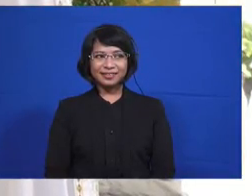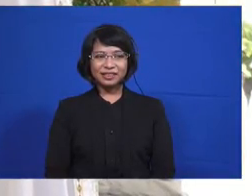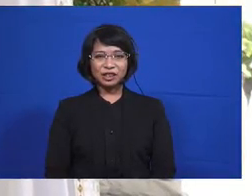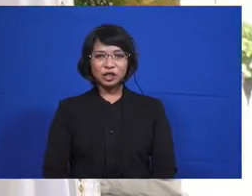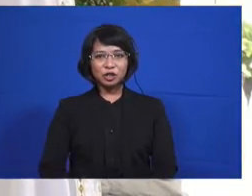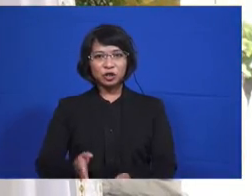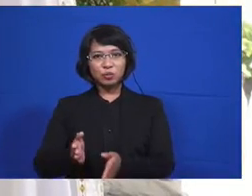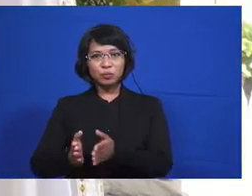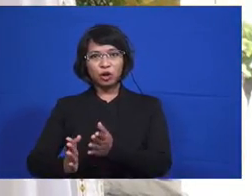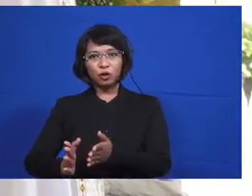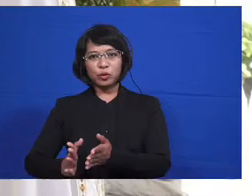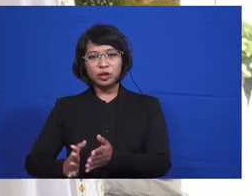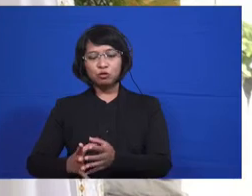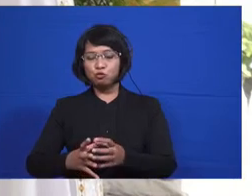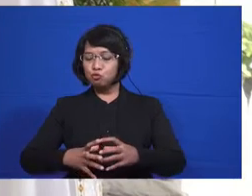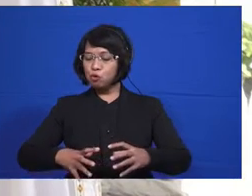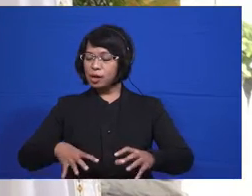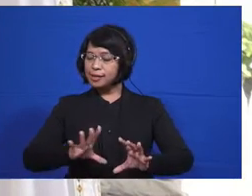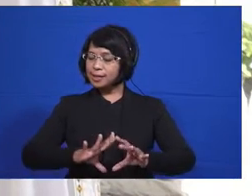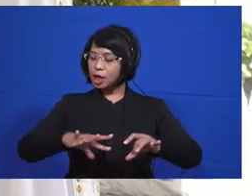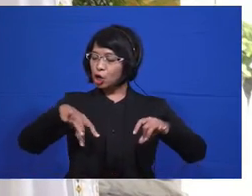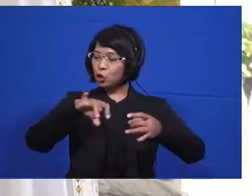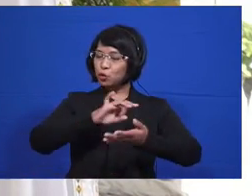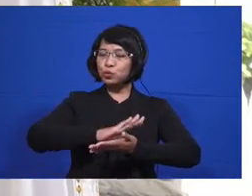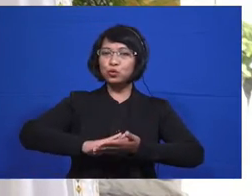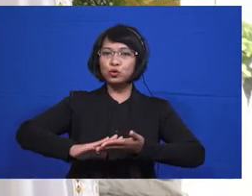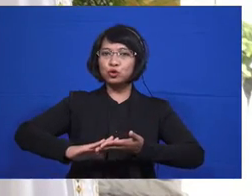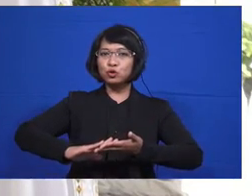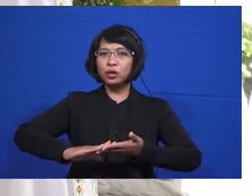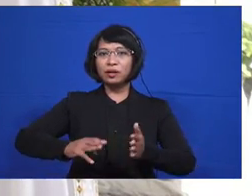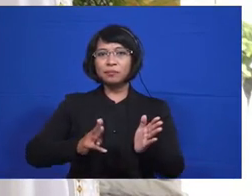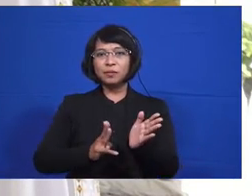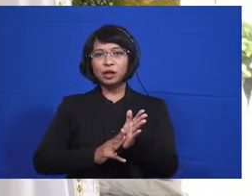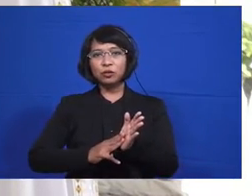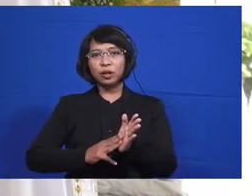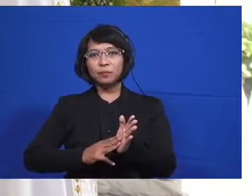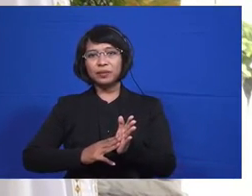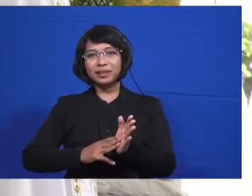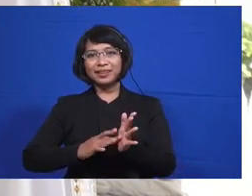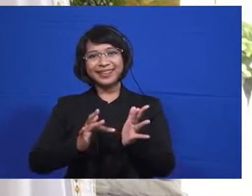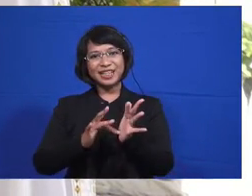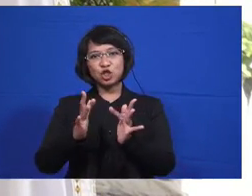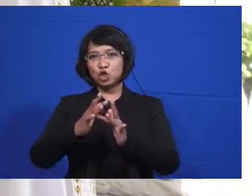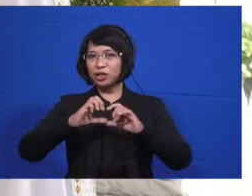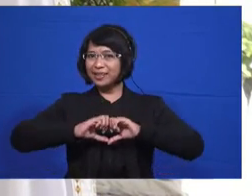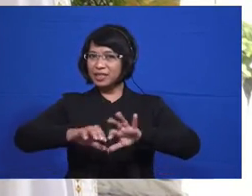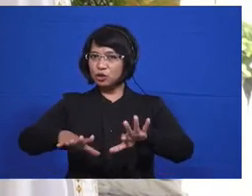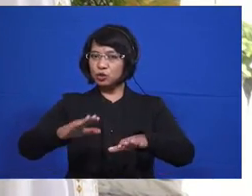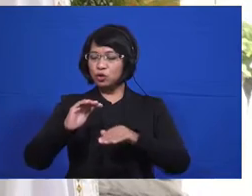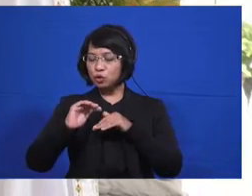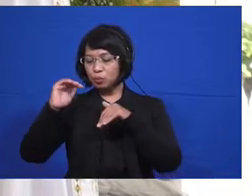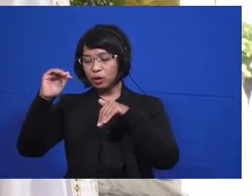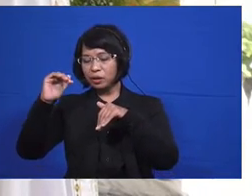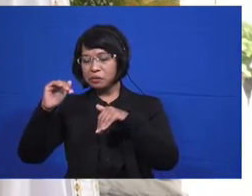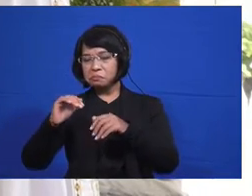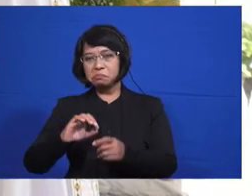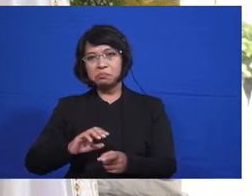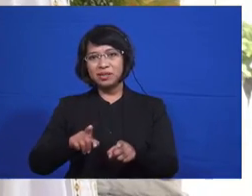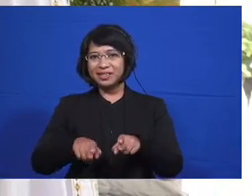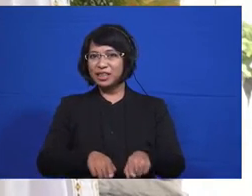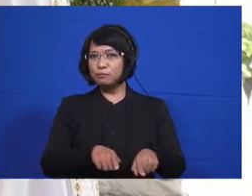Melalui kuasa Roh Kudus, Allah Bapa telah mengurapi Tuhan Yesus Kristus. Semoga Dia mendampingi engkau